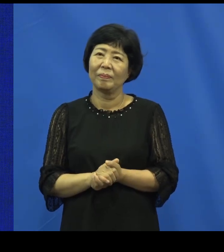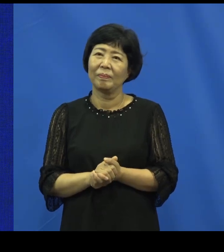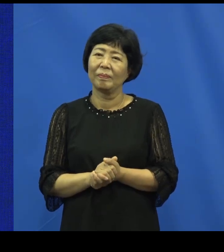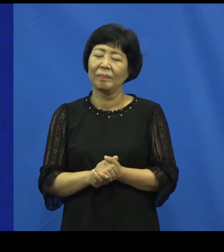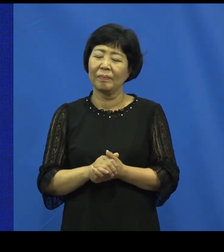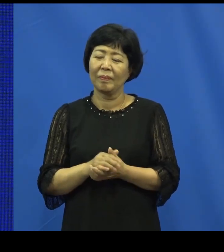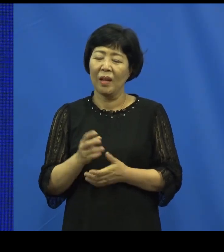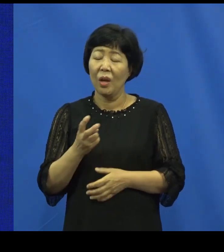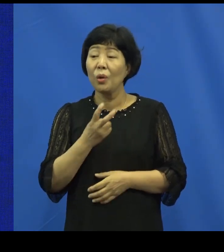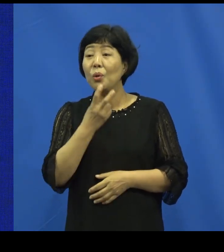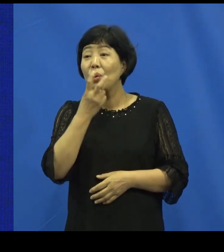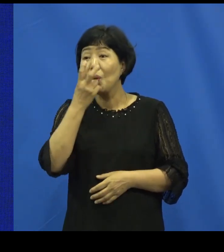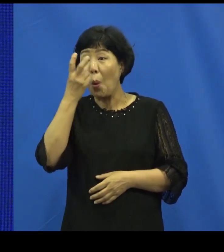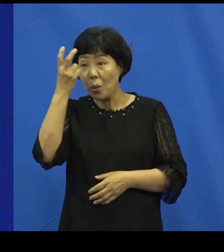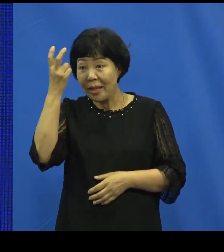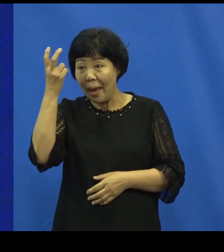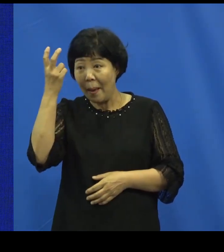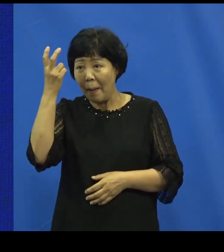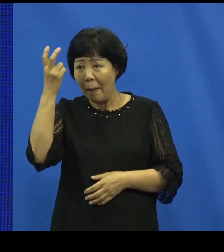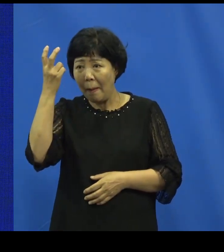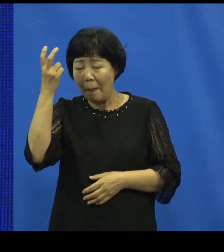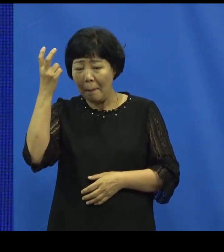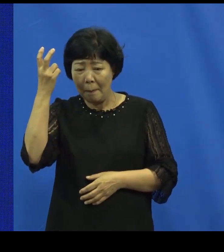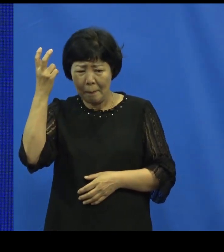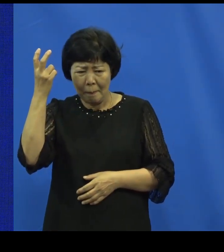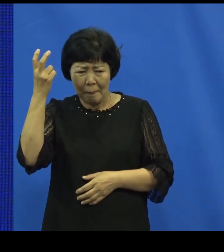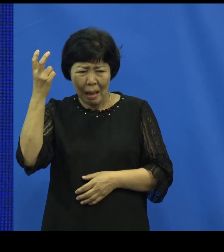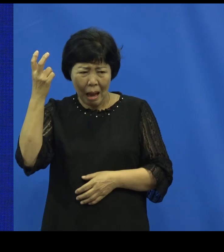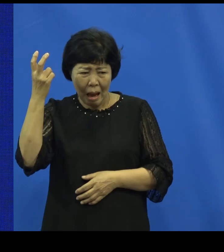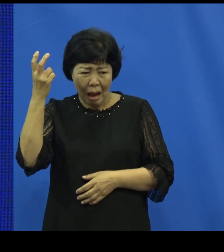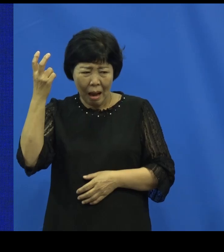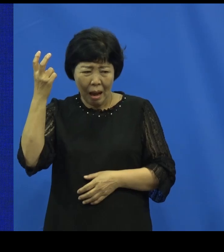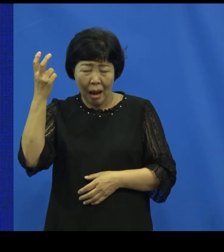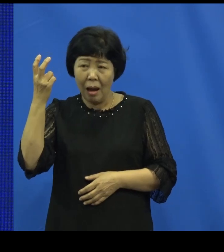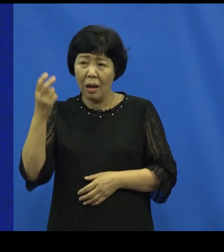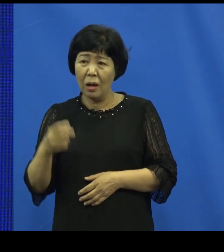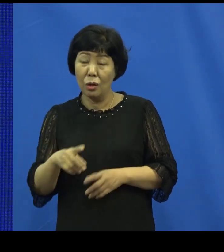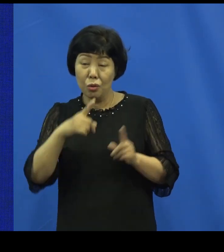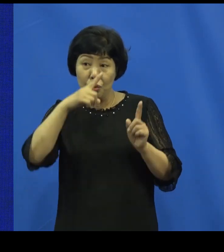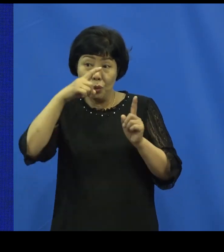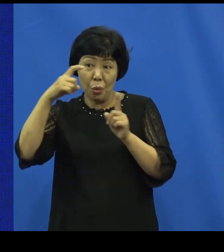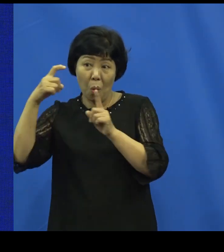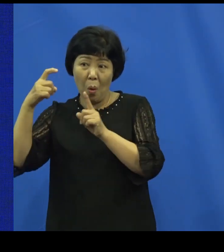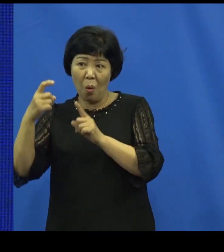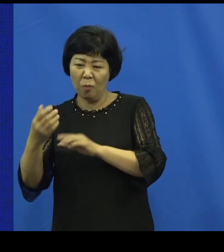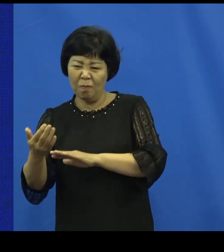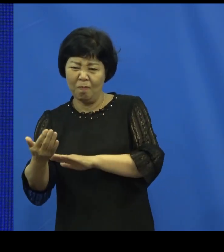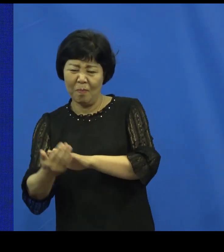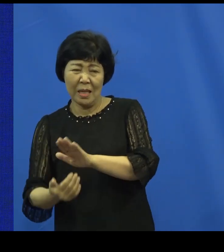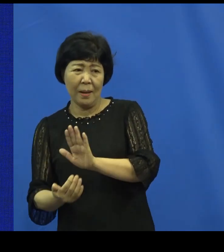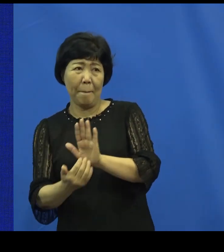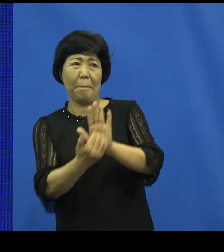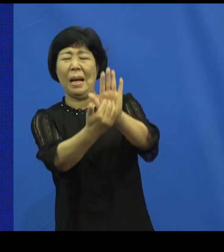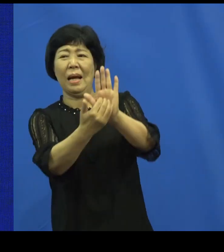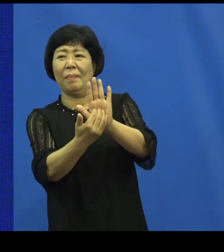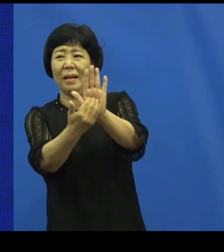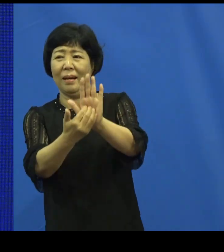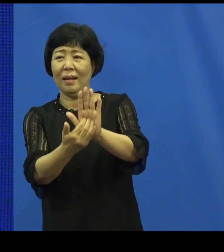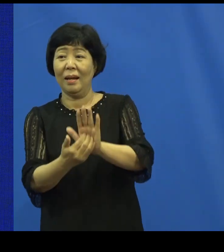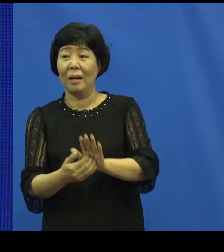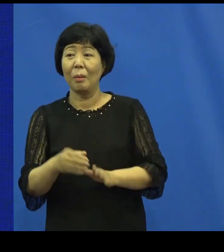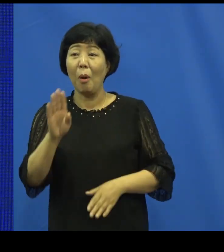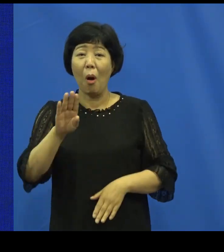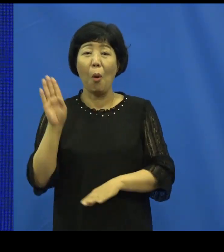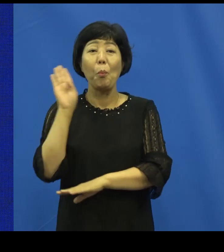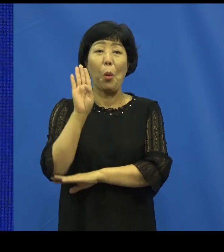보면 스캔들이 생길 가능성을 차단을 했어요. 그죠? 보디발의 집에서, 그죠? 그